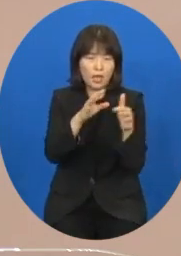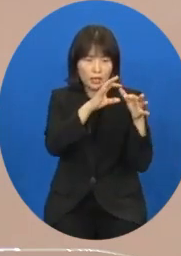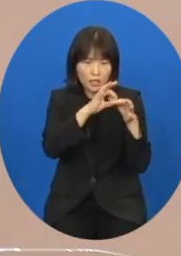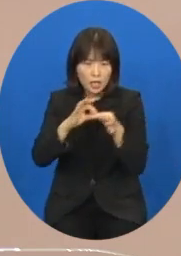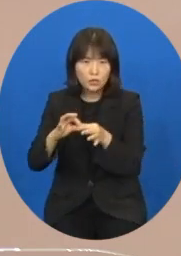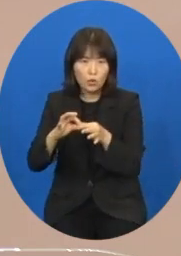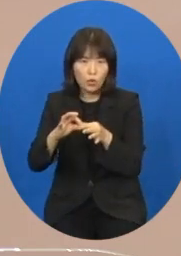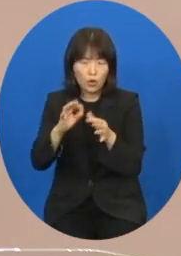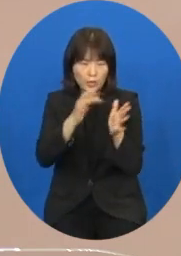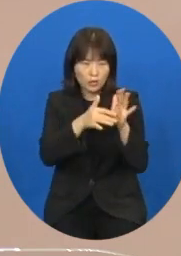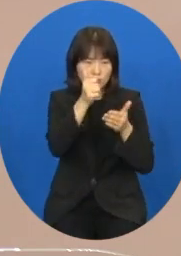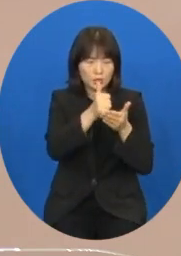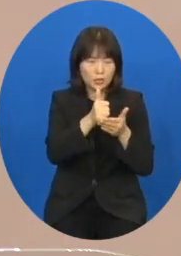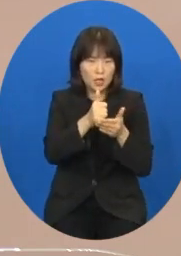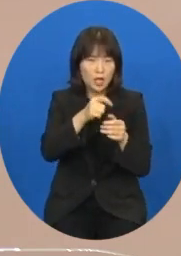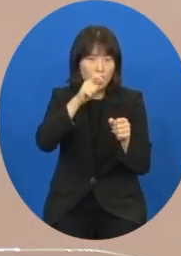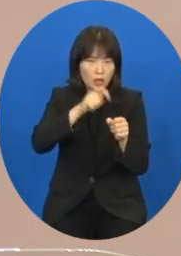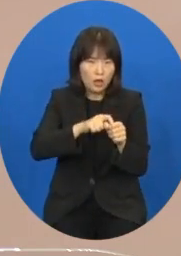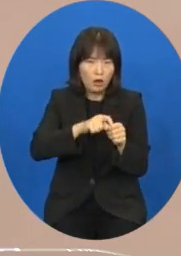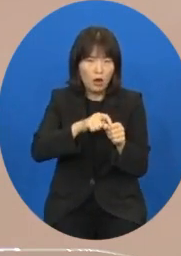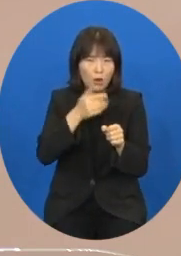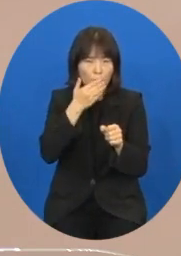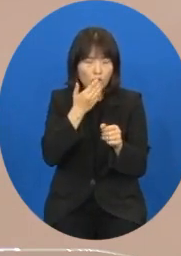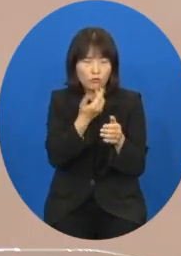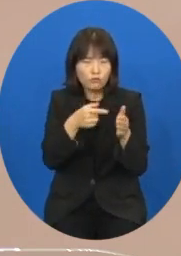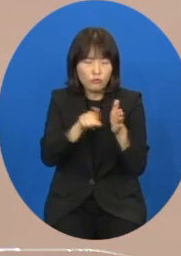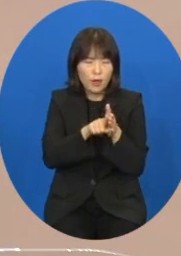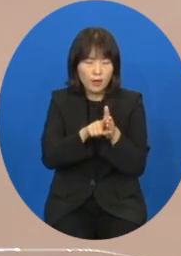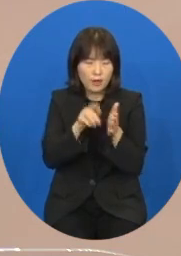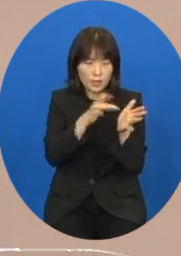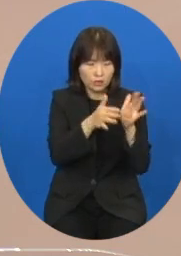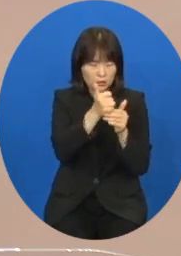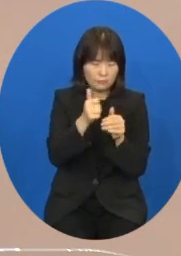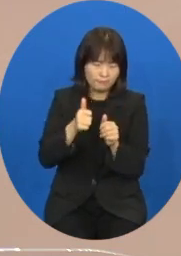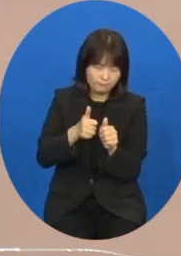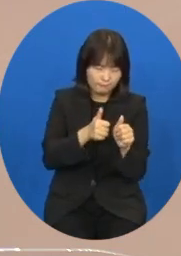빵을 먹겠다고 예수님을 쫓아다녔기 때문이에요.